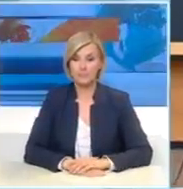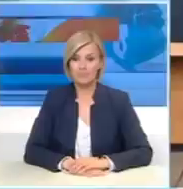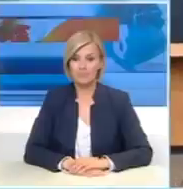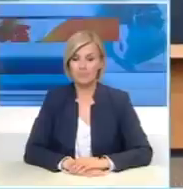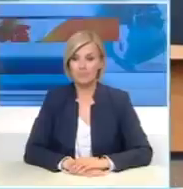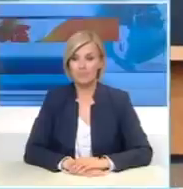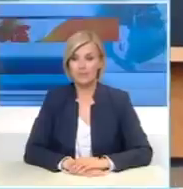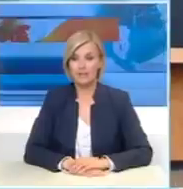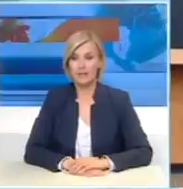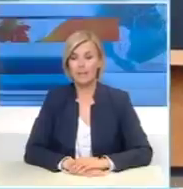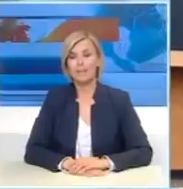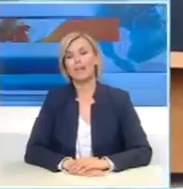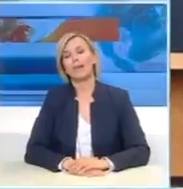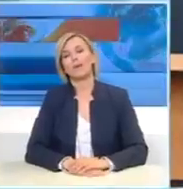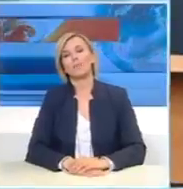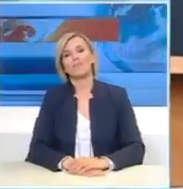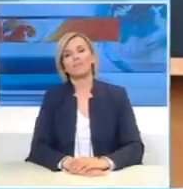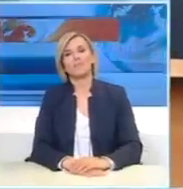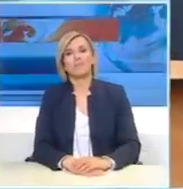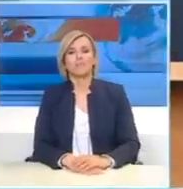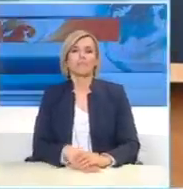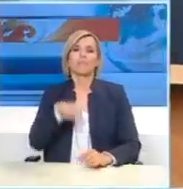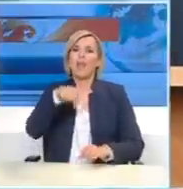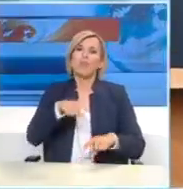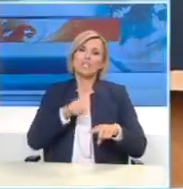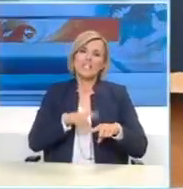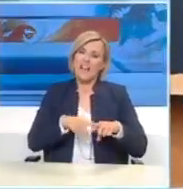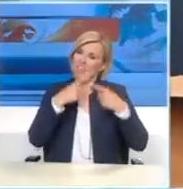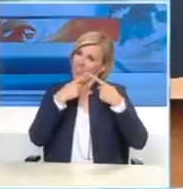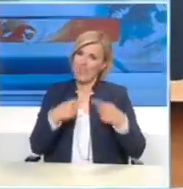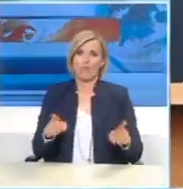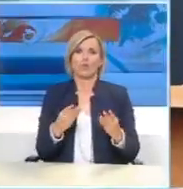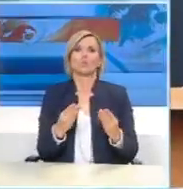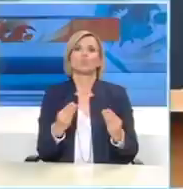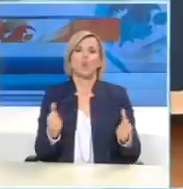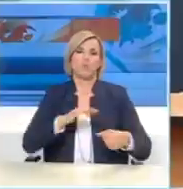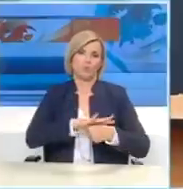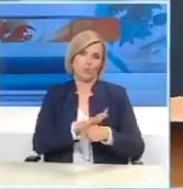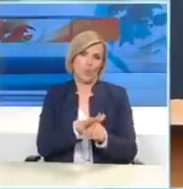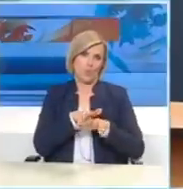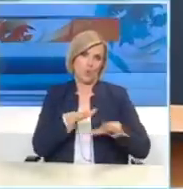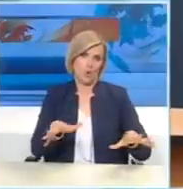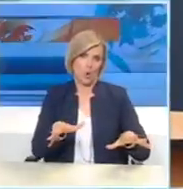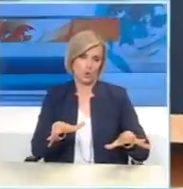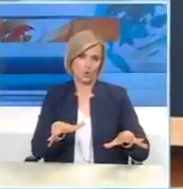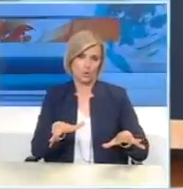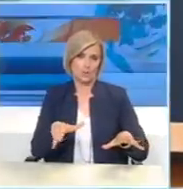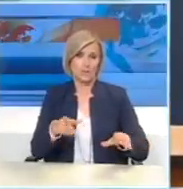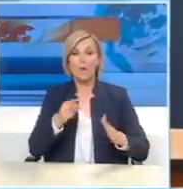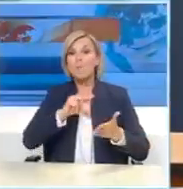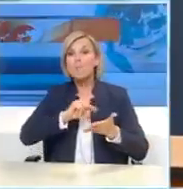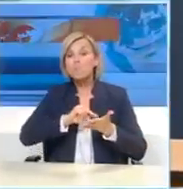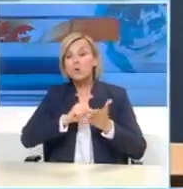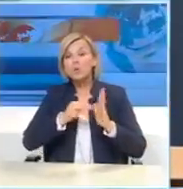Κοιτάξτε, είναι διαφορετική η ταχύτητα με την οποία έχει κινηθεί ο ιός σε διαφορετικές χώρες. Άρα θέλει πολύ προσοχή στο πώς